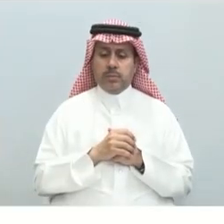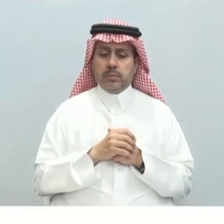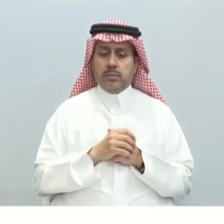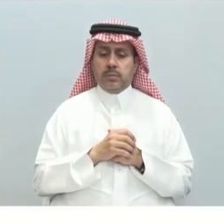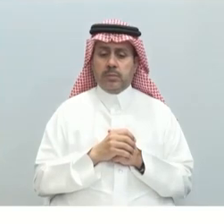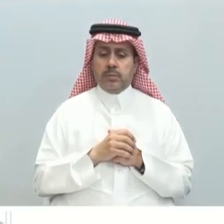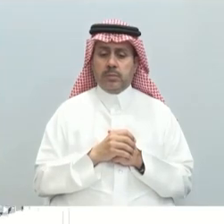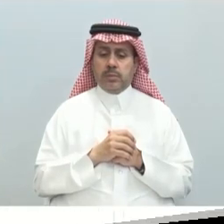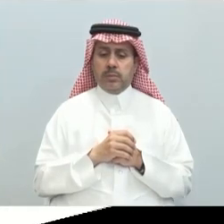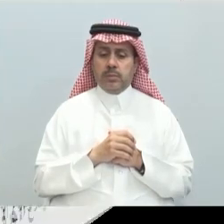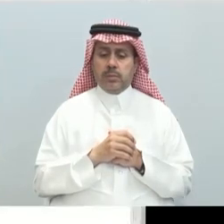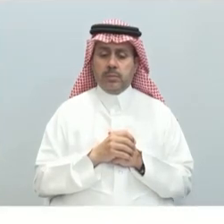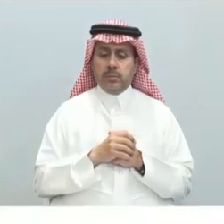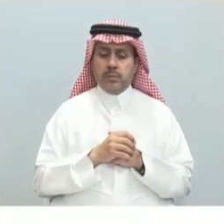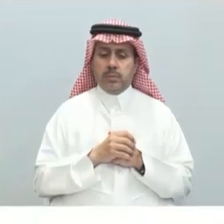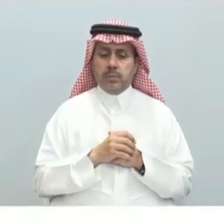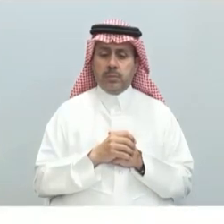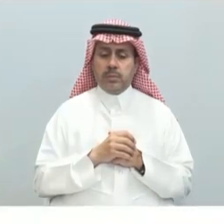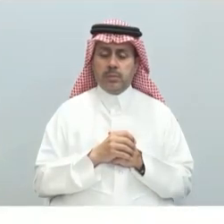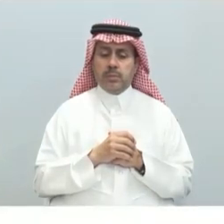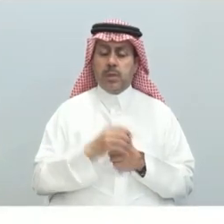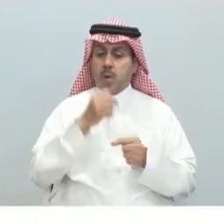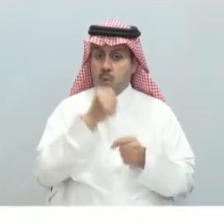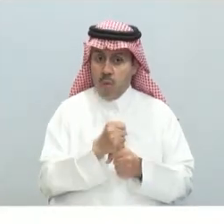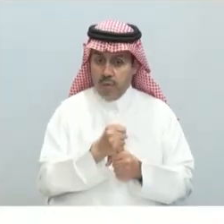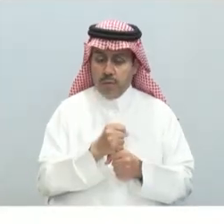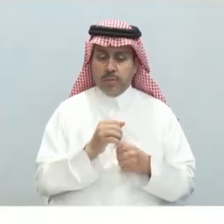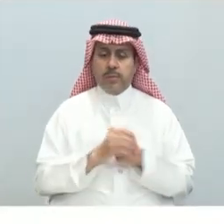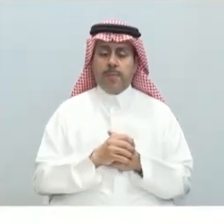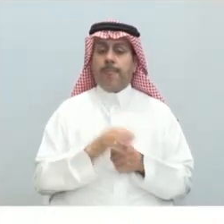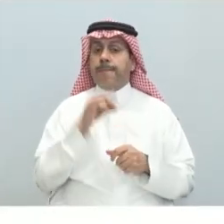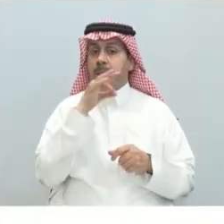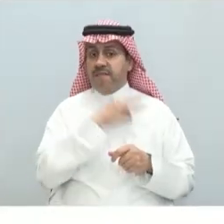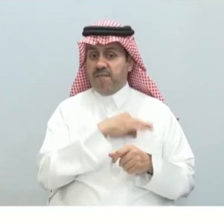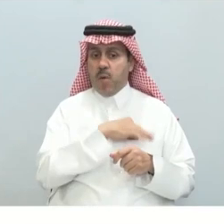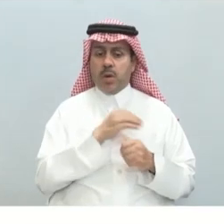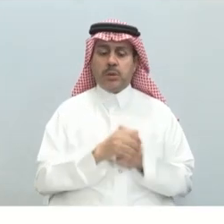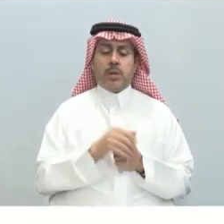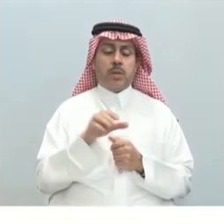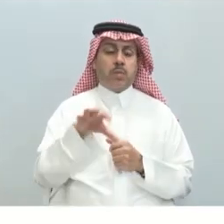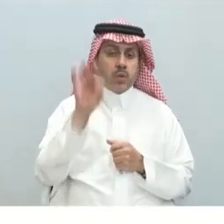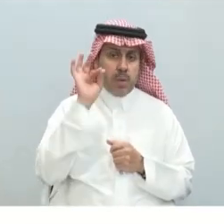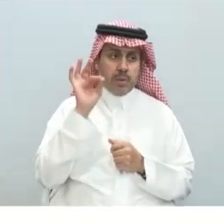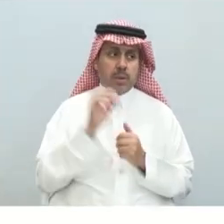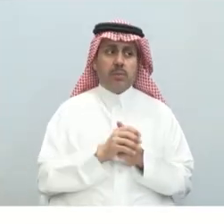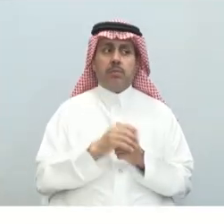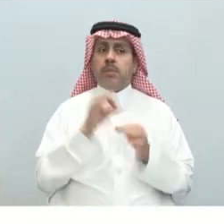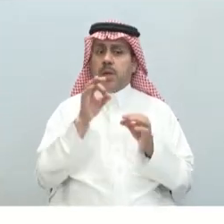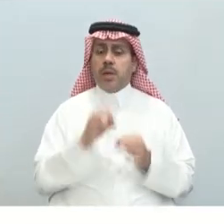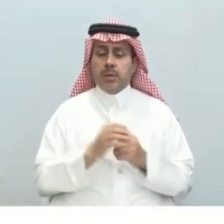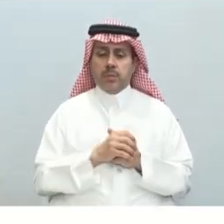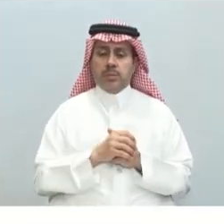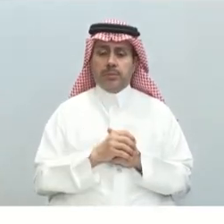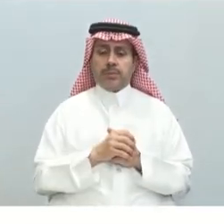ناتي واياكم ايها الطلاب والطالبات للوقوف على ايضا فوائد اخرى مستنبطه من هذه الايات التي